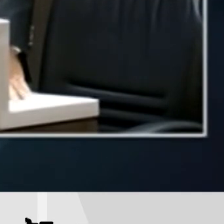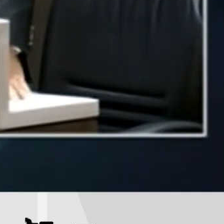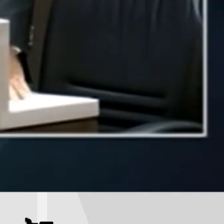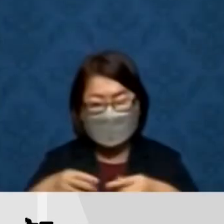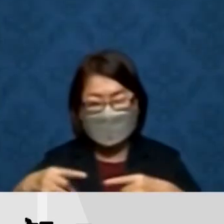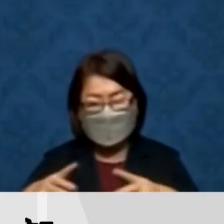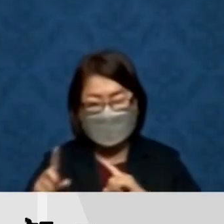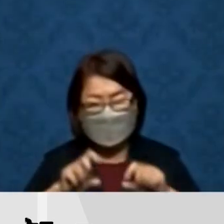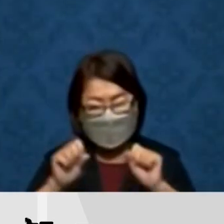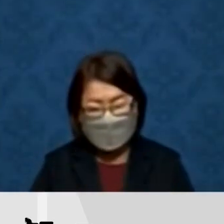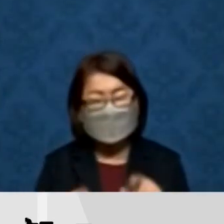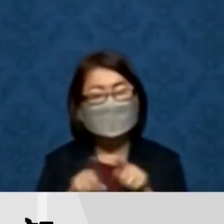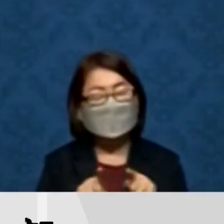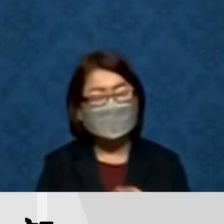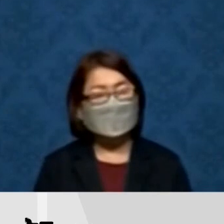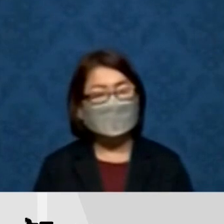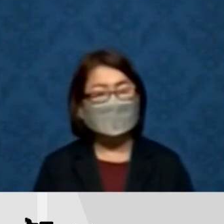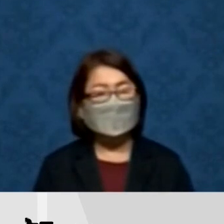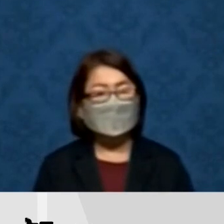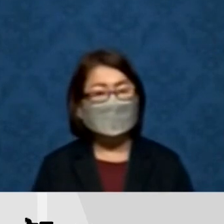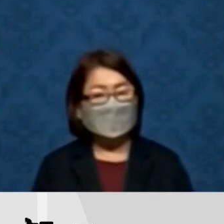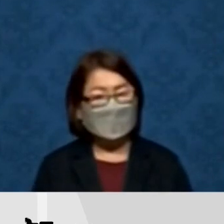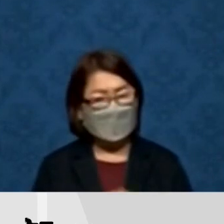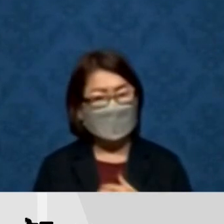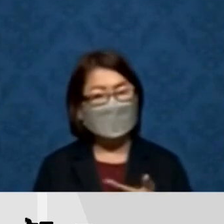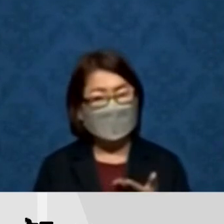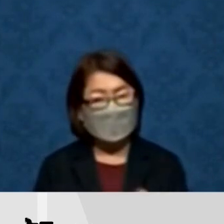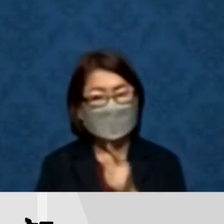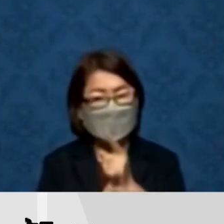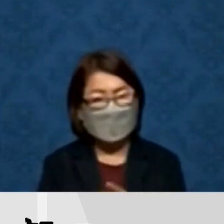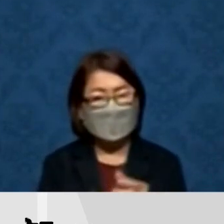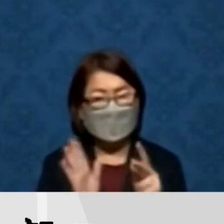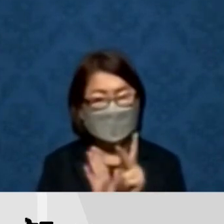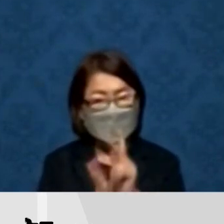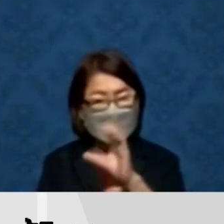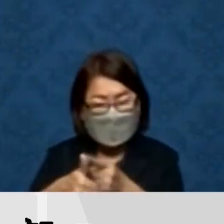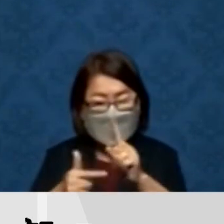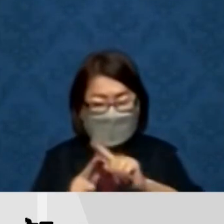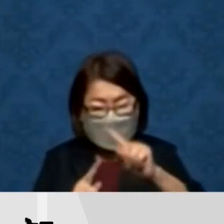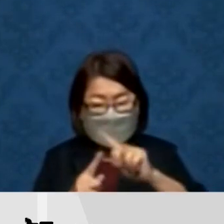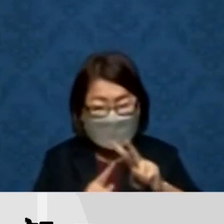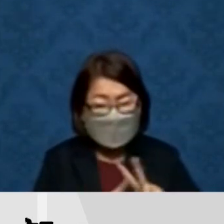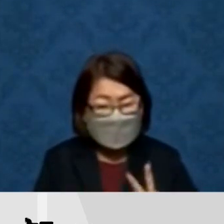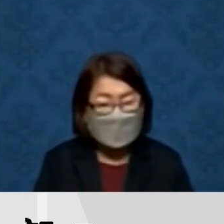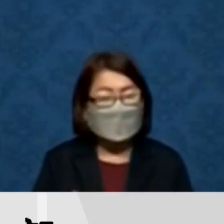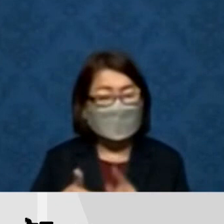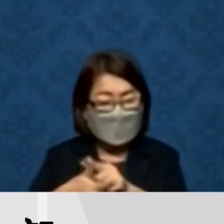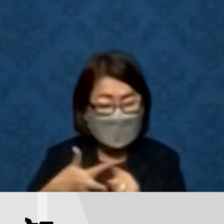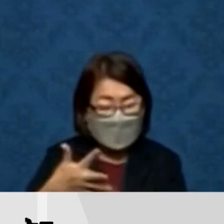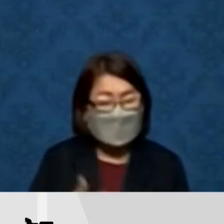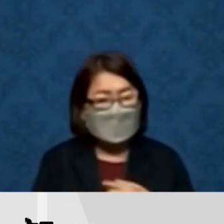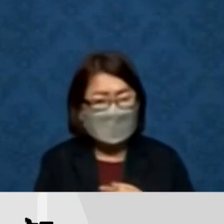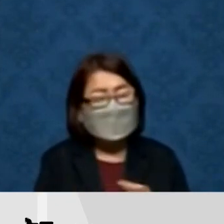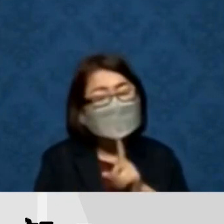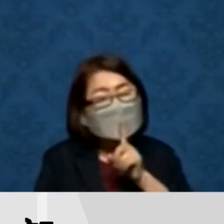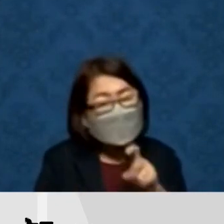ล้วไม่มีเรื่องทุจริตไม่ได้แปลว่าดีนะฮะ ครับ คือถ้าเกิดคุณไม่ได้ทำอะไรเลยเนี่ยมันก็ไม่มีการทุจริตถูกป่ะไม่มีเงินเบิกเข้าเบิกออกก็ไม่มีการทุจริ